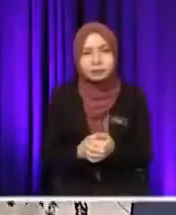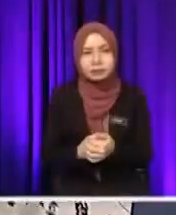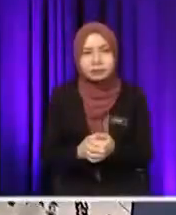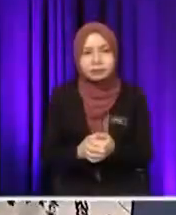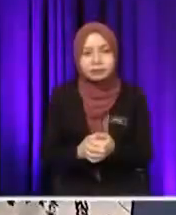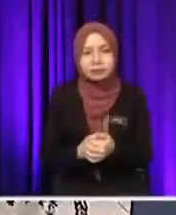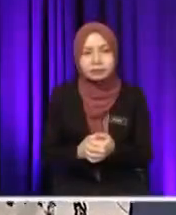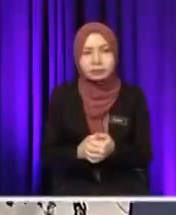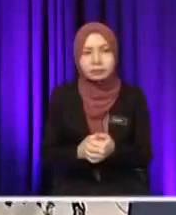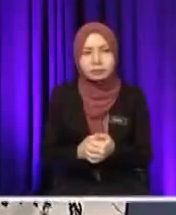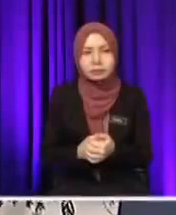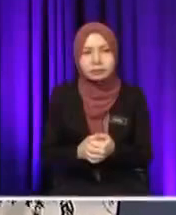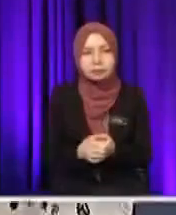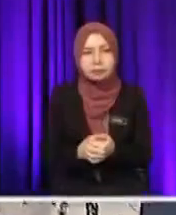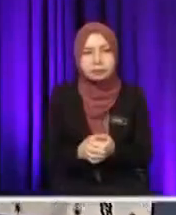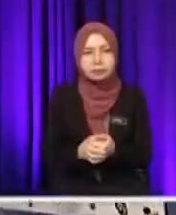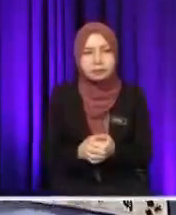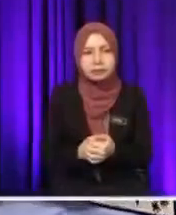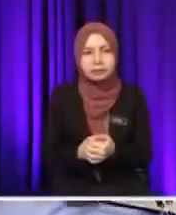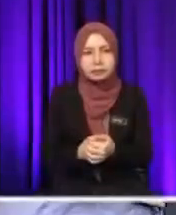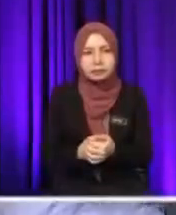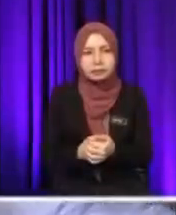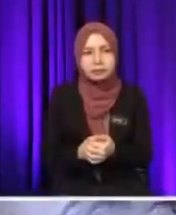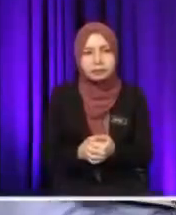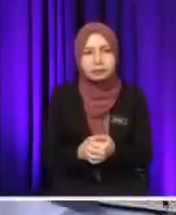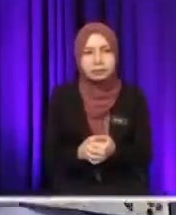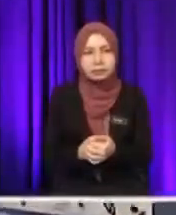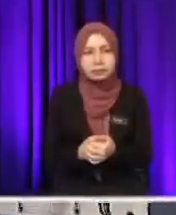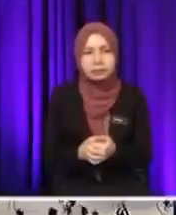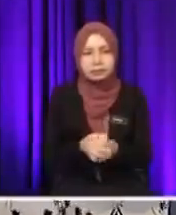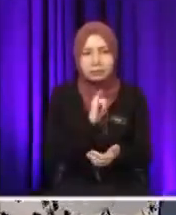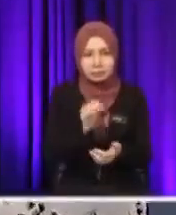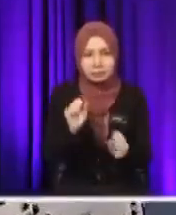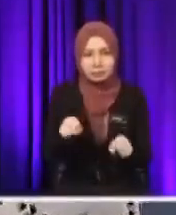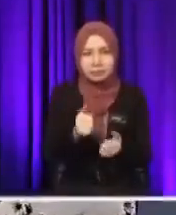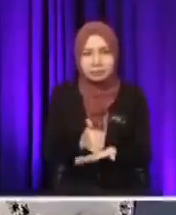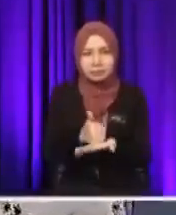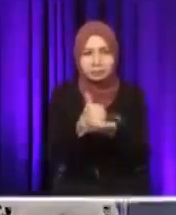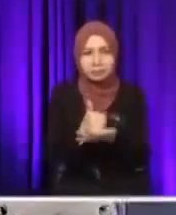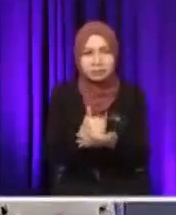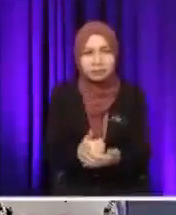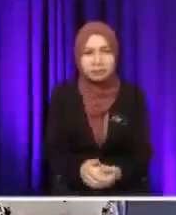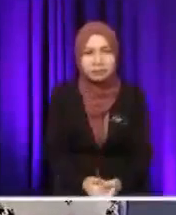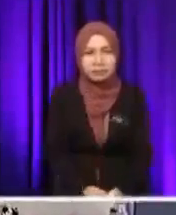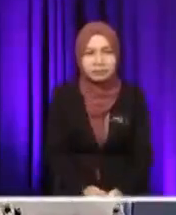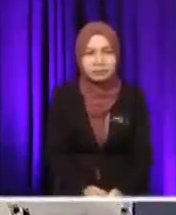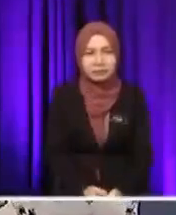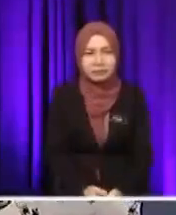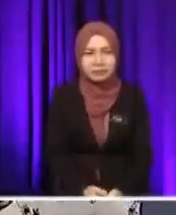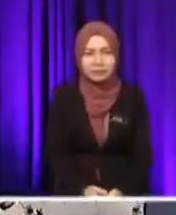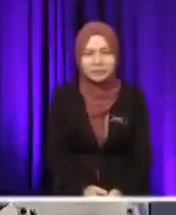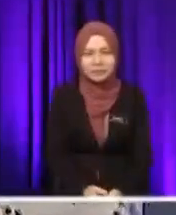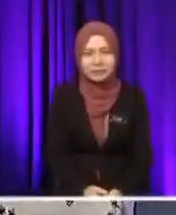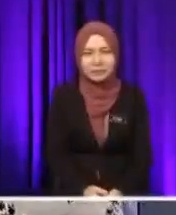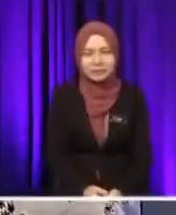Okey, boleh? Tak boleh, baik. Okey, boleh. Ataupun boleh gunakan minyak sawit yang ada di dalam flask. Tak apa, Adam. Kuatlah, bang.